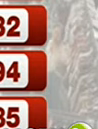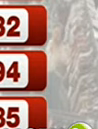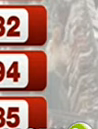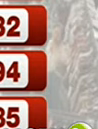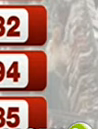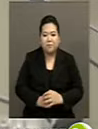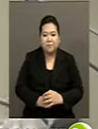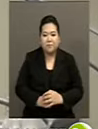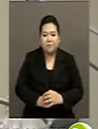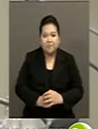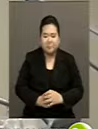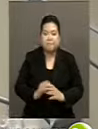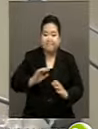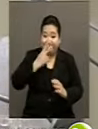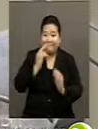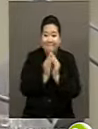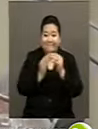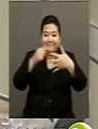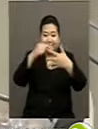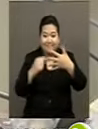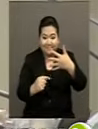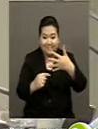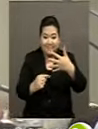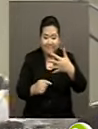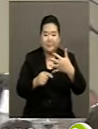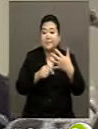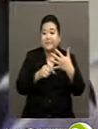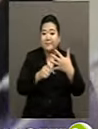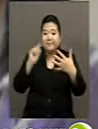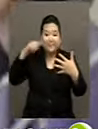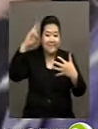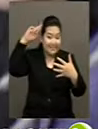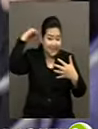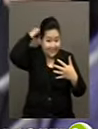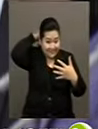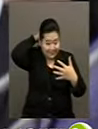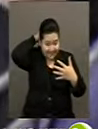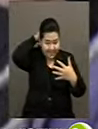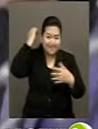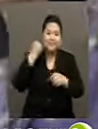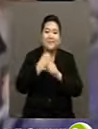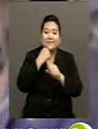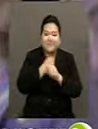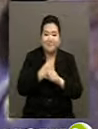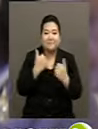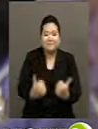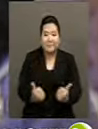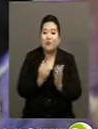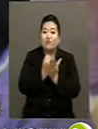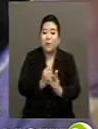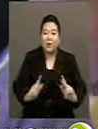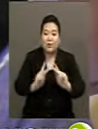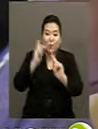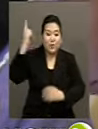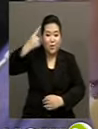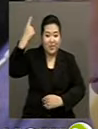คนที่มองส่วนใหญ่ก็มองว่ากีฬาขอมาท่องเที่ยวเป็นพระเอกสำคัญที่กระตุ้นเศรษฐกิจได้ในช่วงนี ้ค่ะปีนี้เราจะ